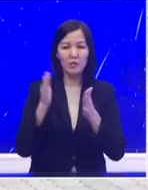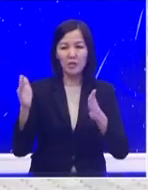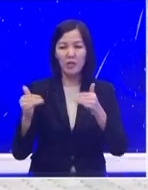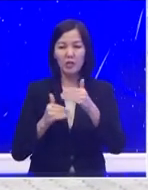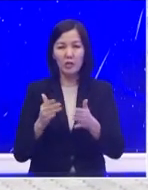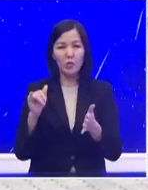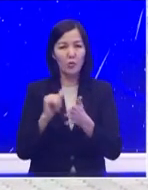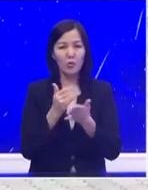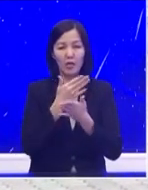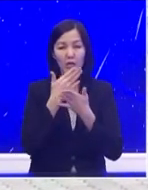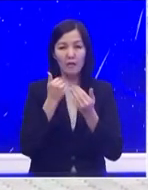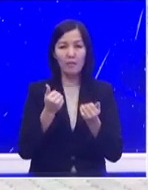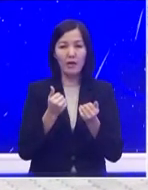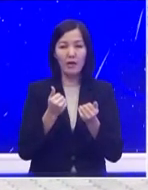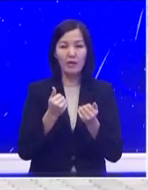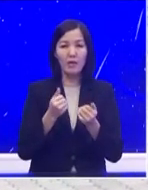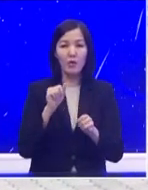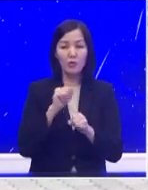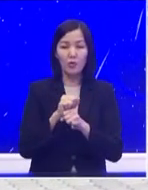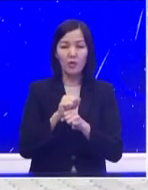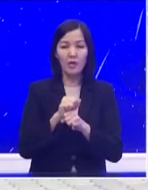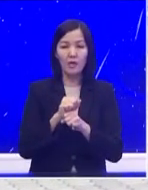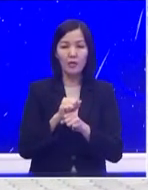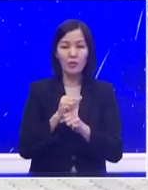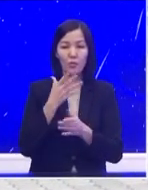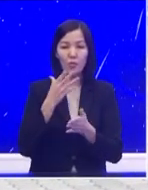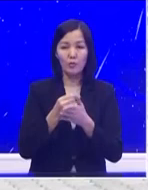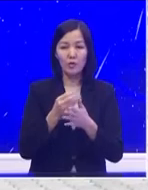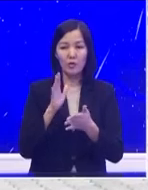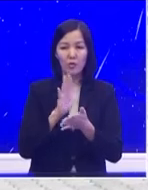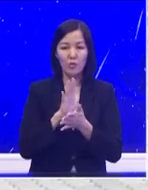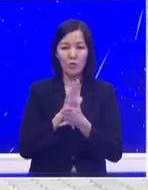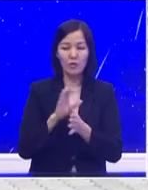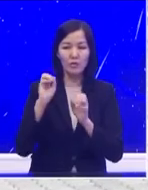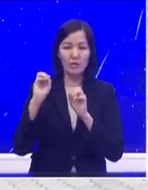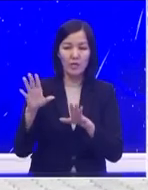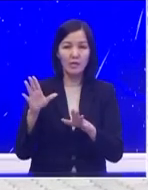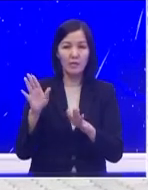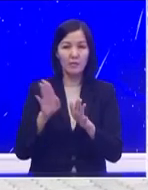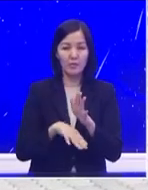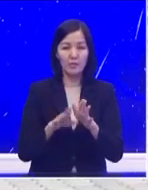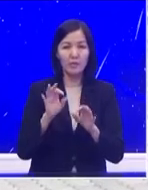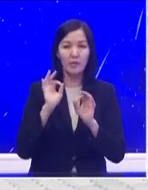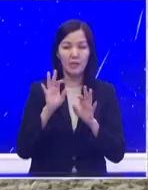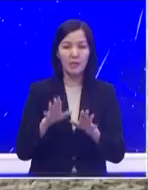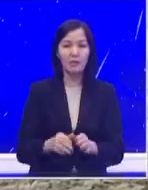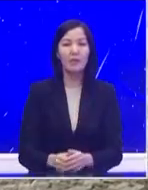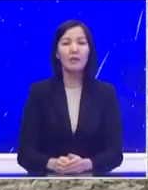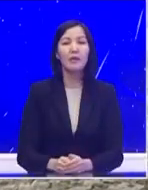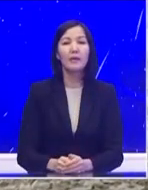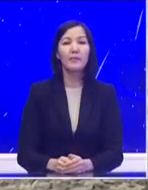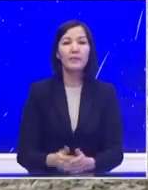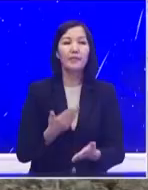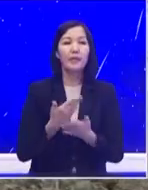орнатылмаған. Сол себепті де мында тоқтаған тұрғындар қоқысты амалсыздан кез келген жерге лақтырып кете береді. Оған